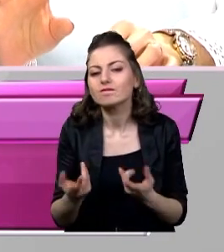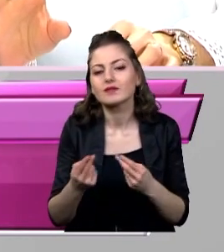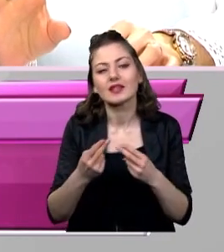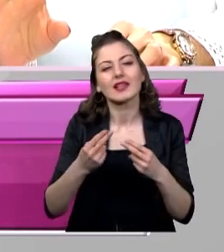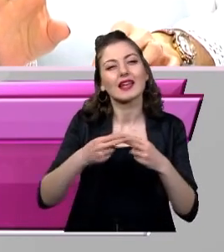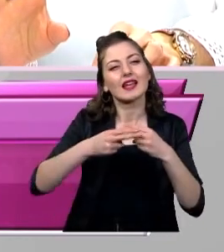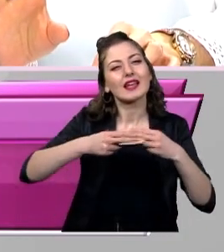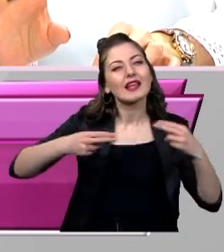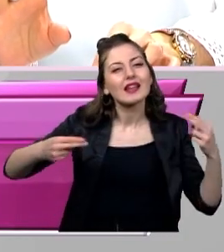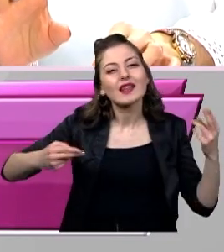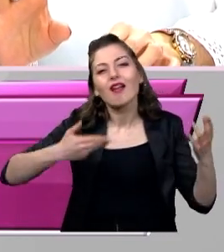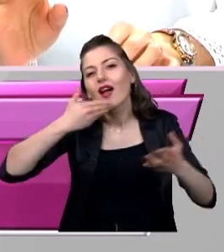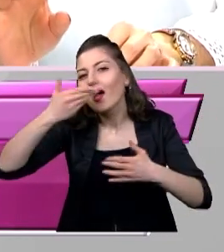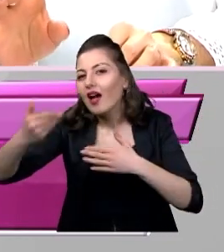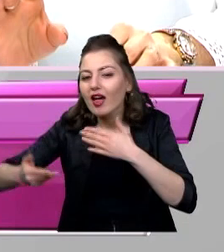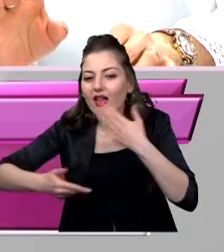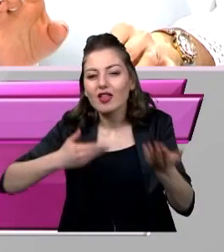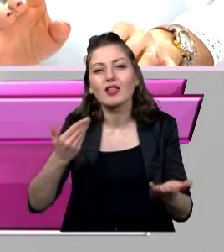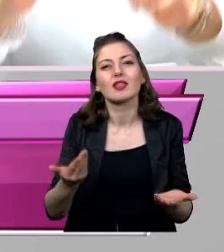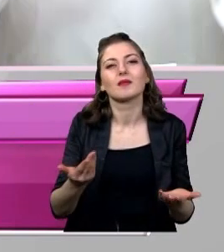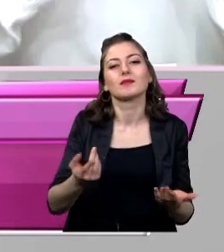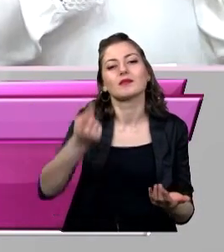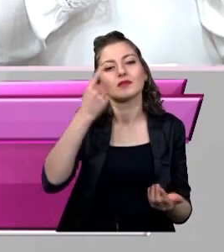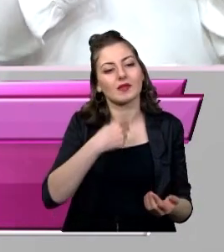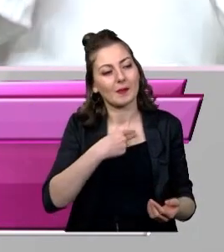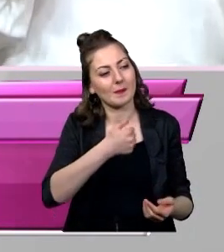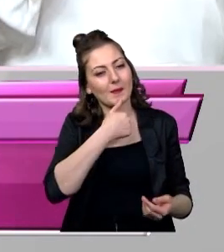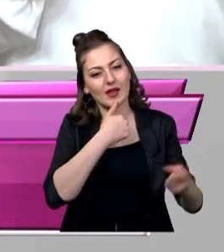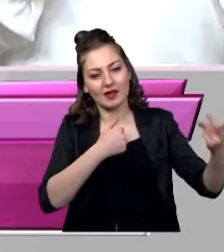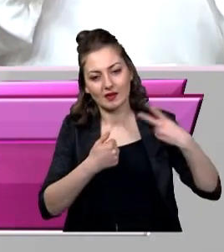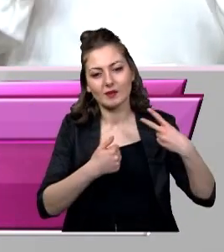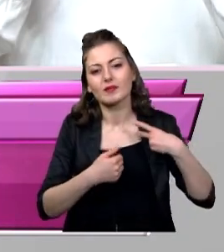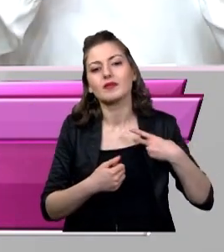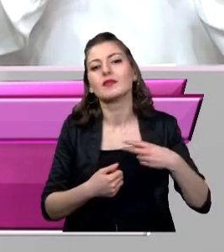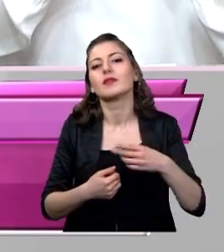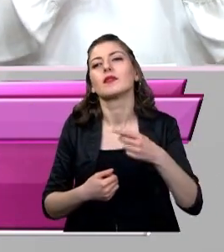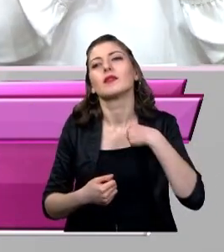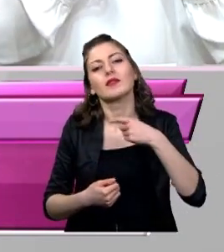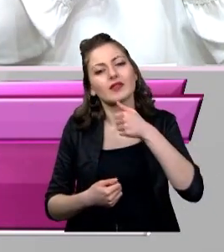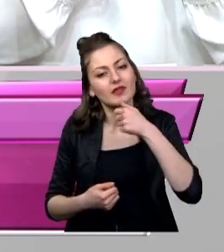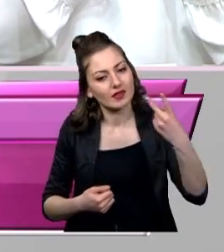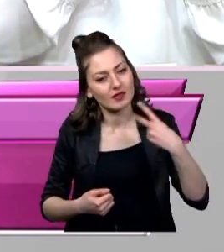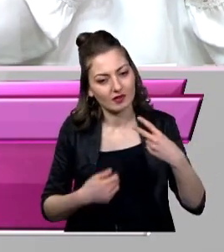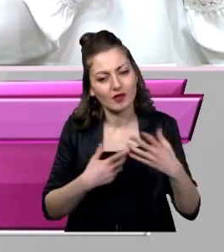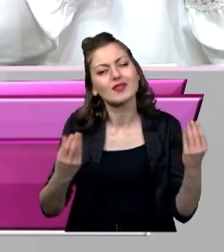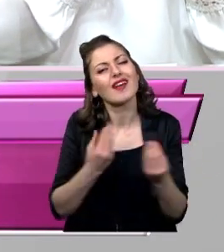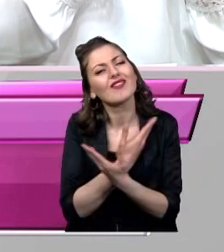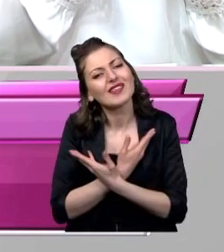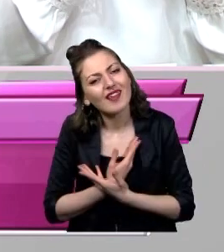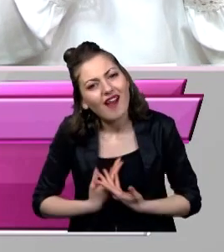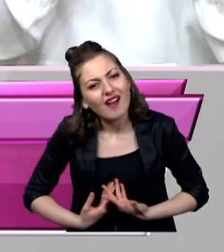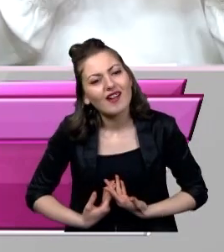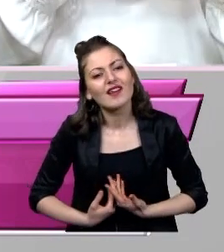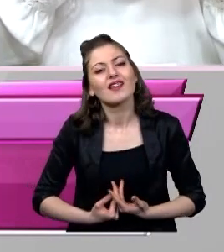hikayeleştirerek anlatmak lazım web en sonunda Eğer bir baba varsa Biz babamla birbirimizi çok